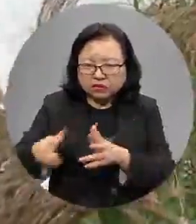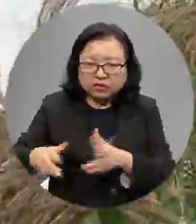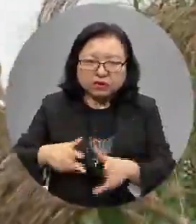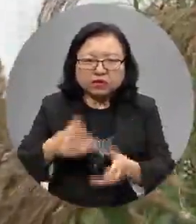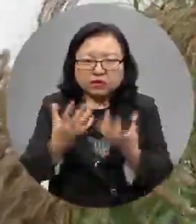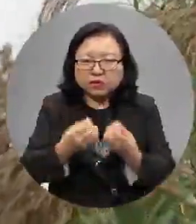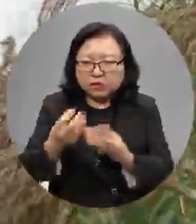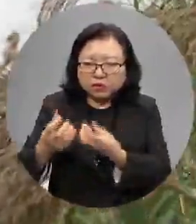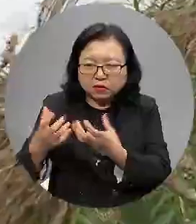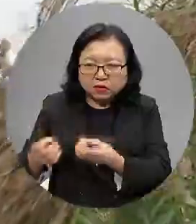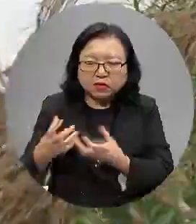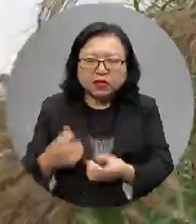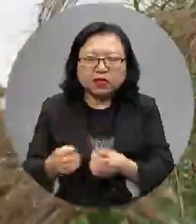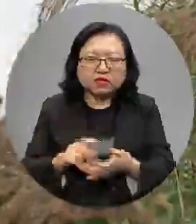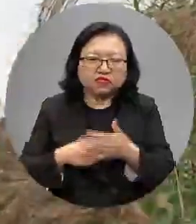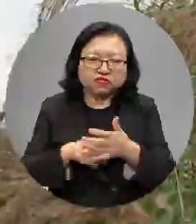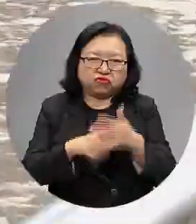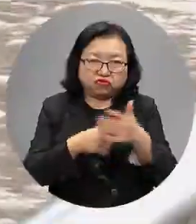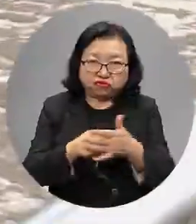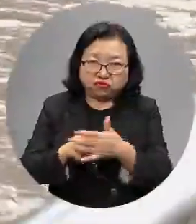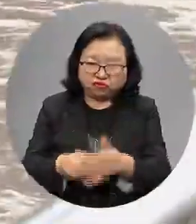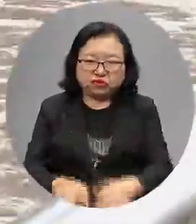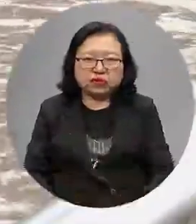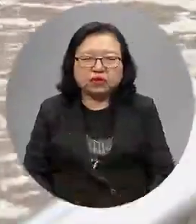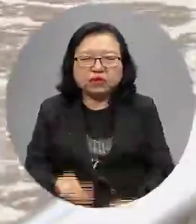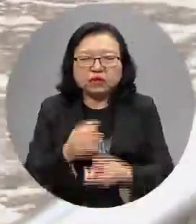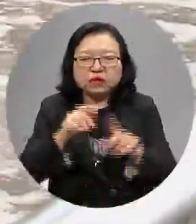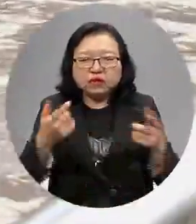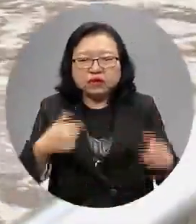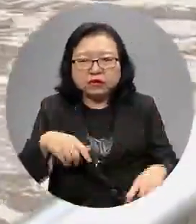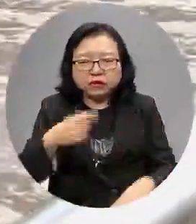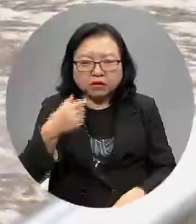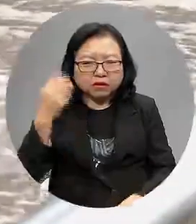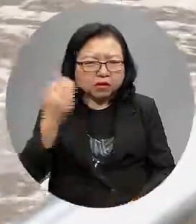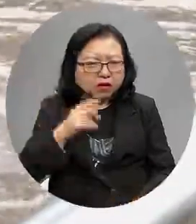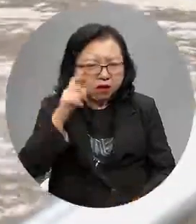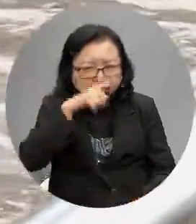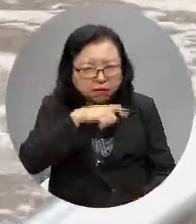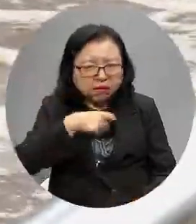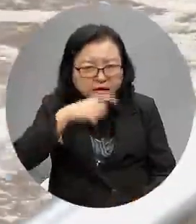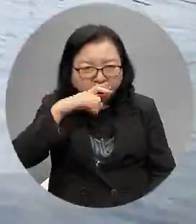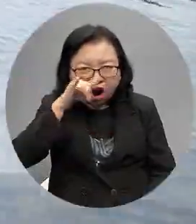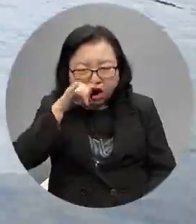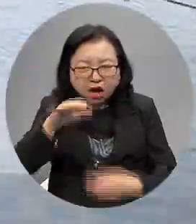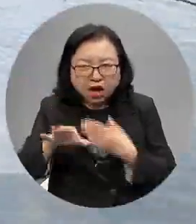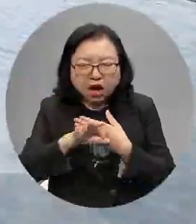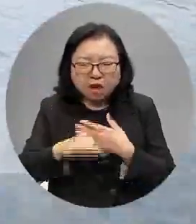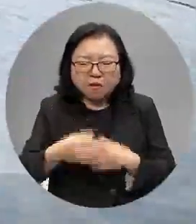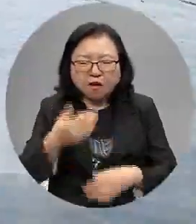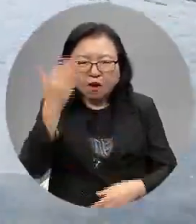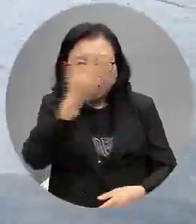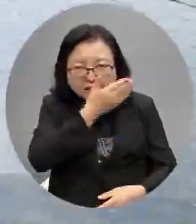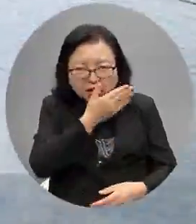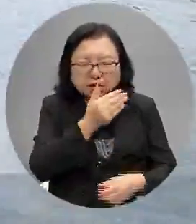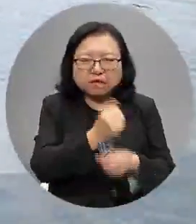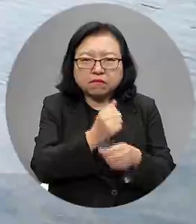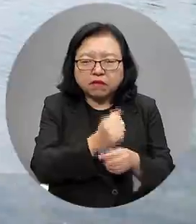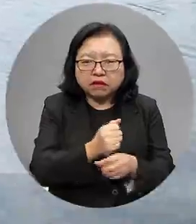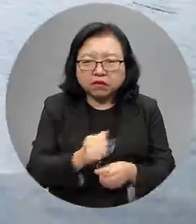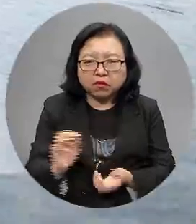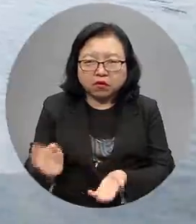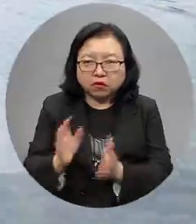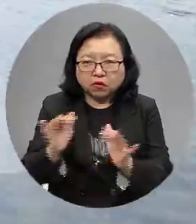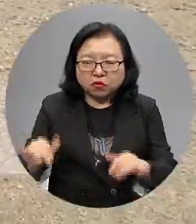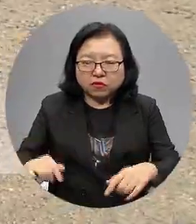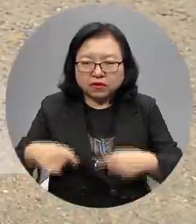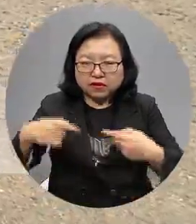14개 과제를 추진합니다. 각종 폐수가 발생하는 곳에 처리시설을 늘리고 도민들이 참여하는 이른바 제2의